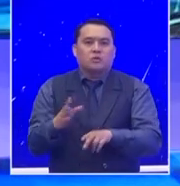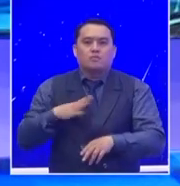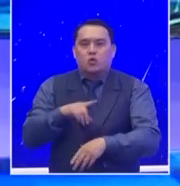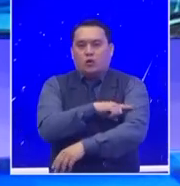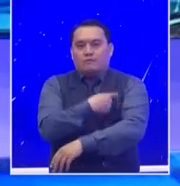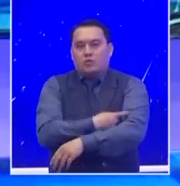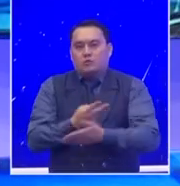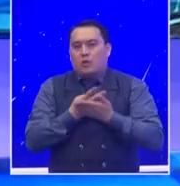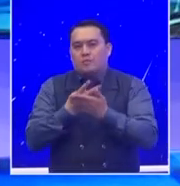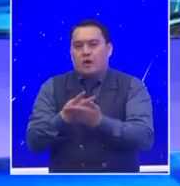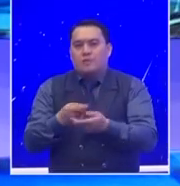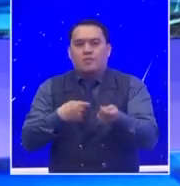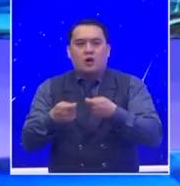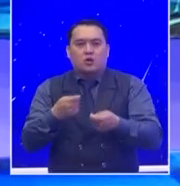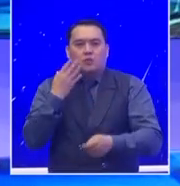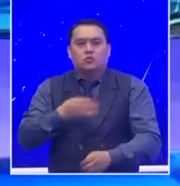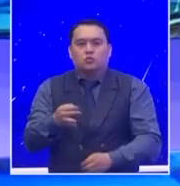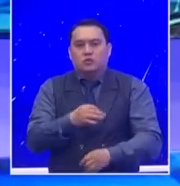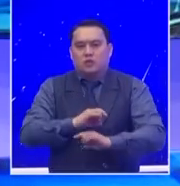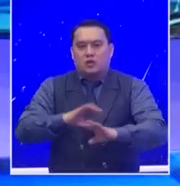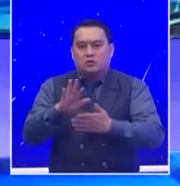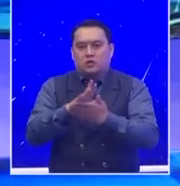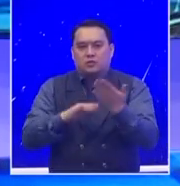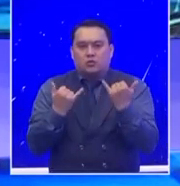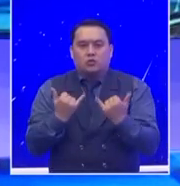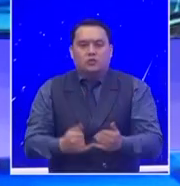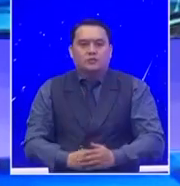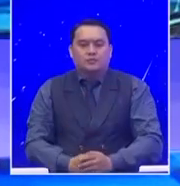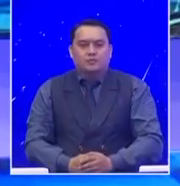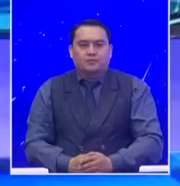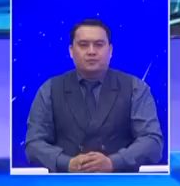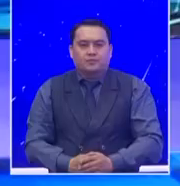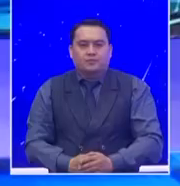денсаулық сақтау басқармасының басшысы Жетісу медиа алаңында өткен брифингте мәлімдеді.